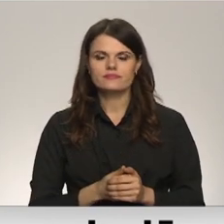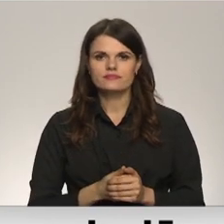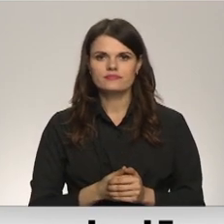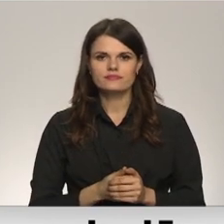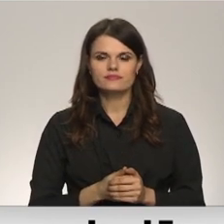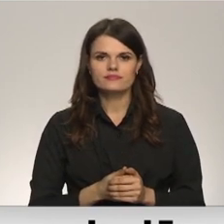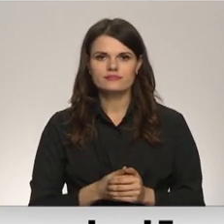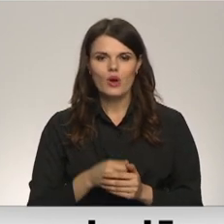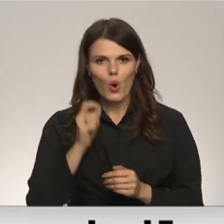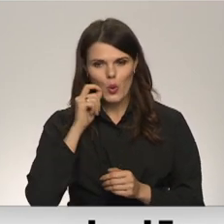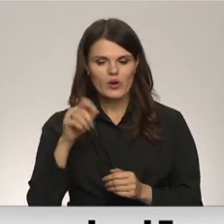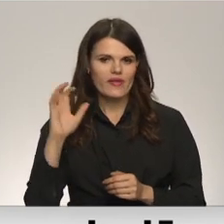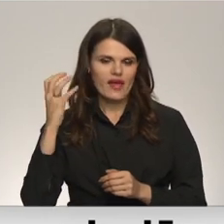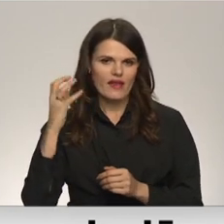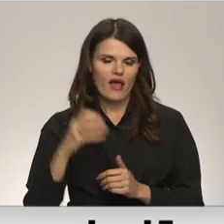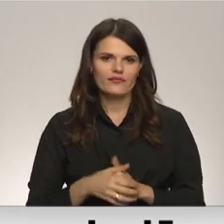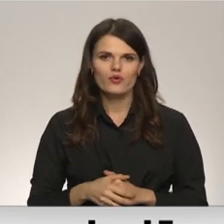26. Ukrainska radio.